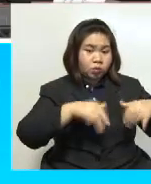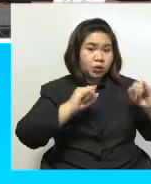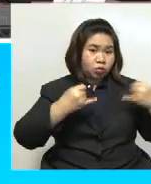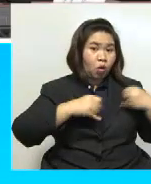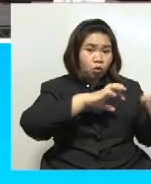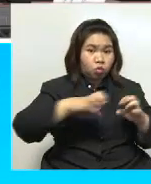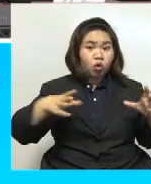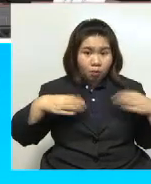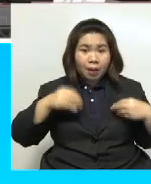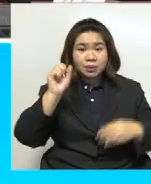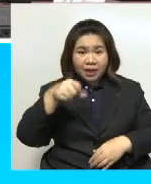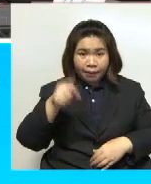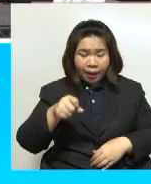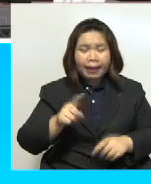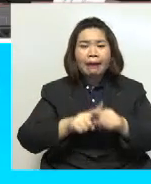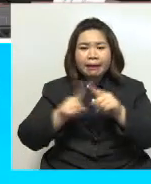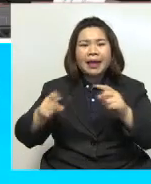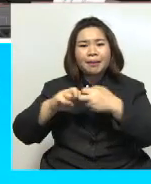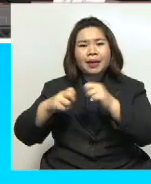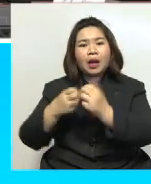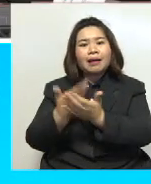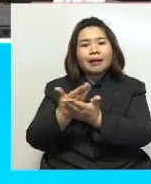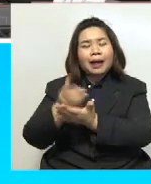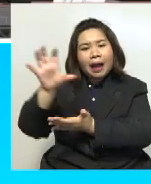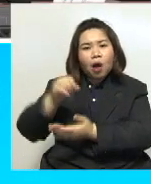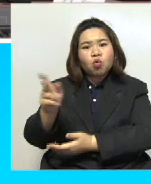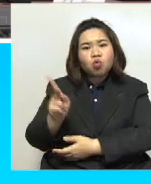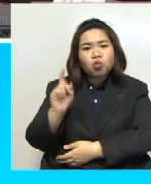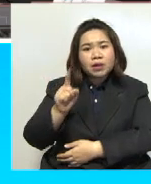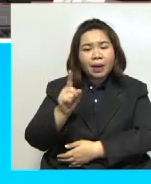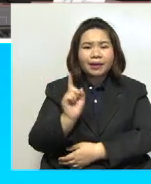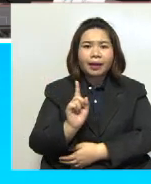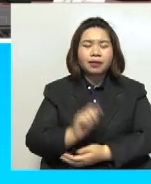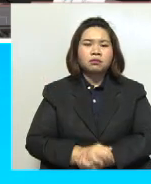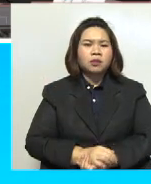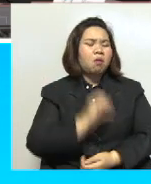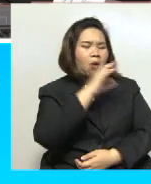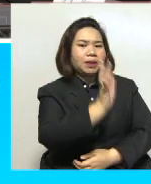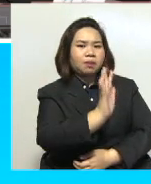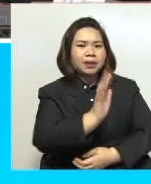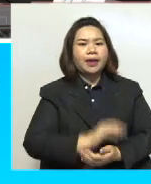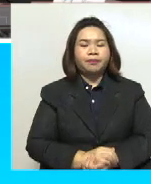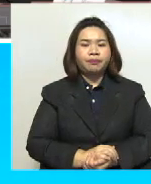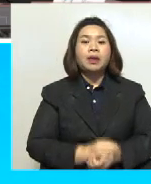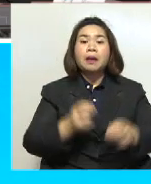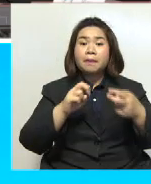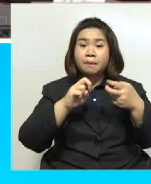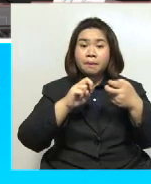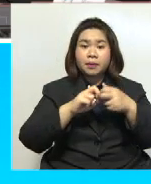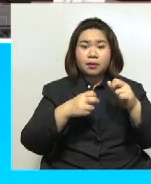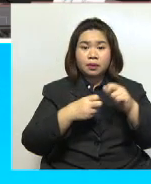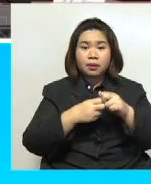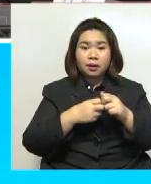ามีปัญหาเรื่องของมาตรการหรือว่าเรื่องของงบประมาณในการปรับเปลี่ยนถูกต้องไหมคะ ไม่ใช่ครับเขามีปัญหาในเรื่องว่